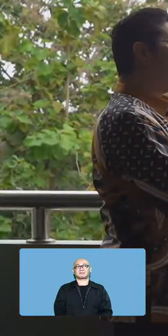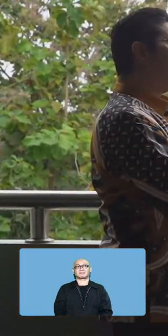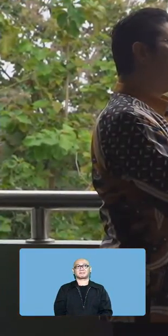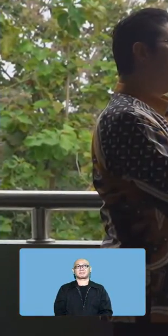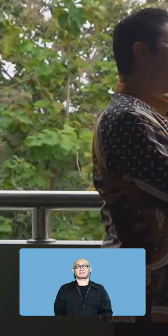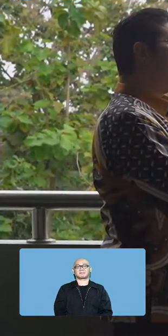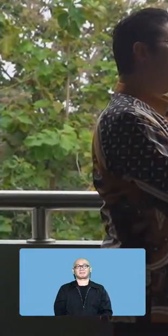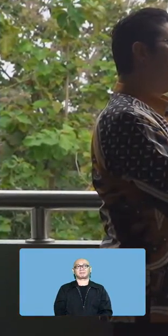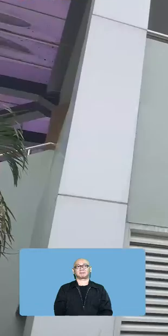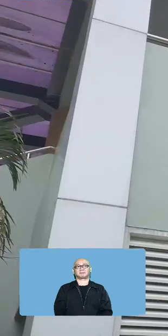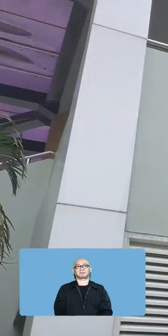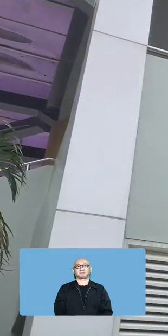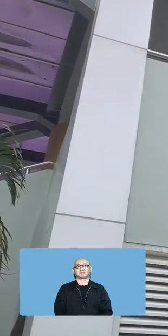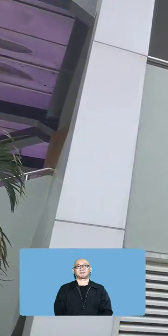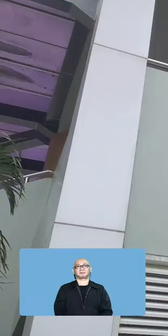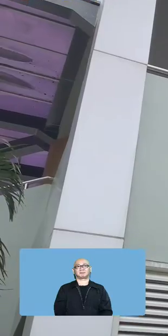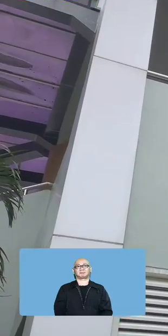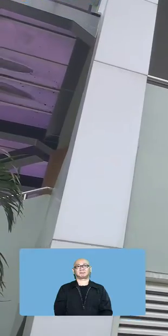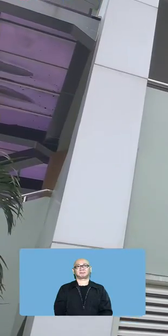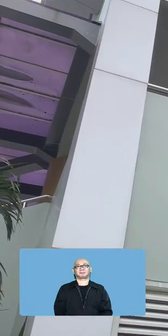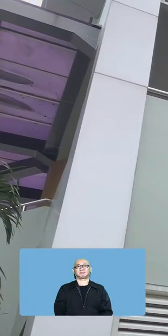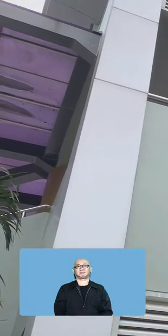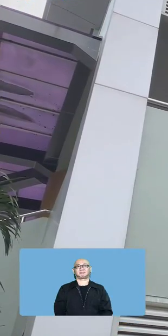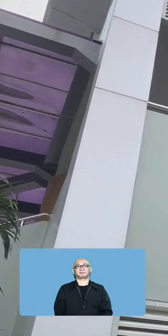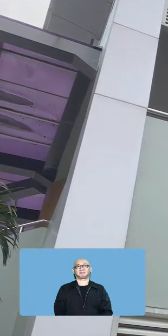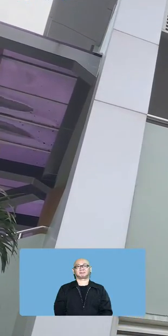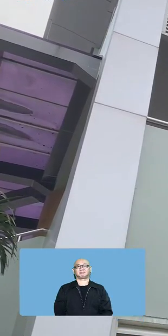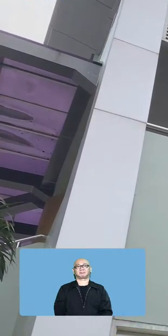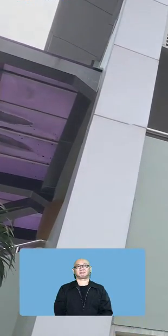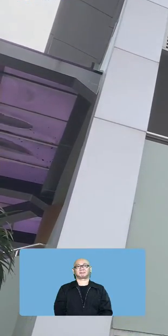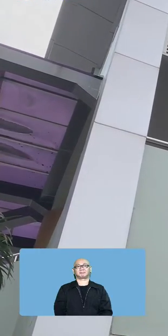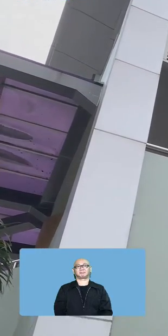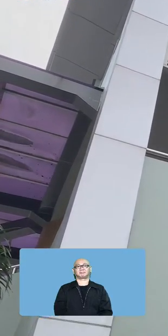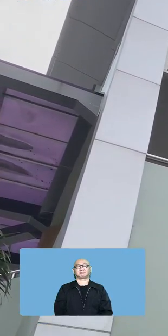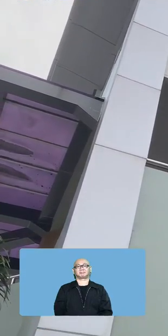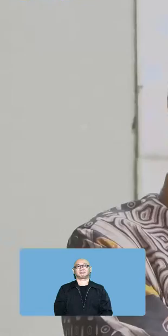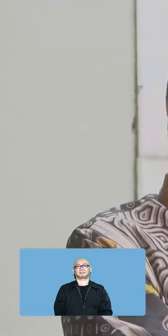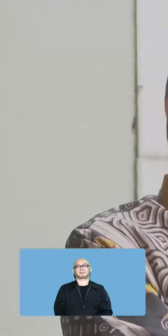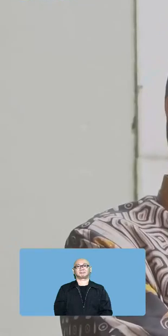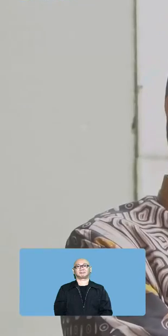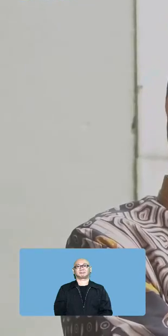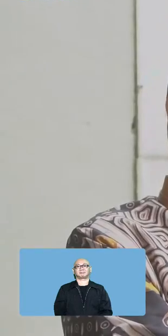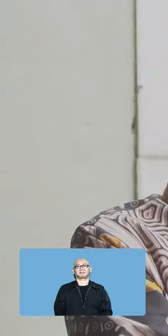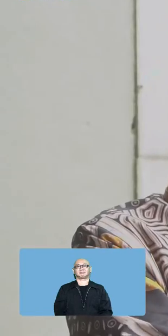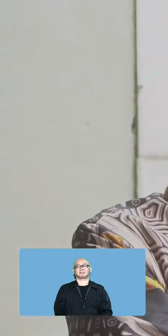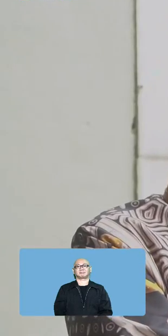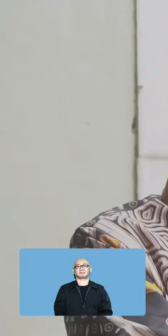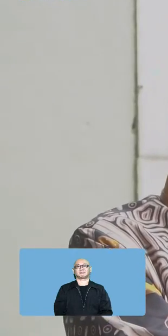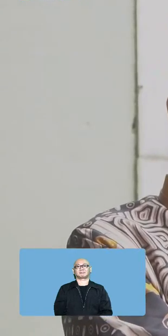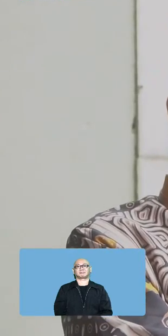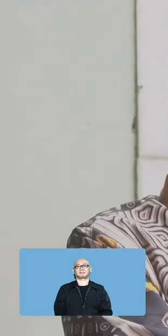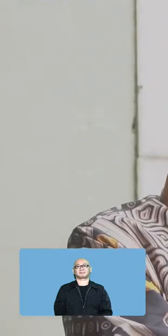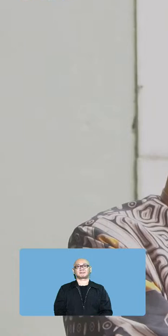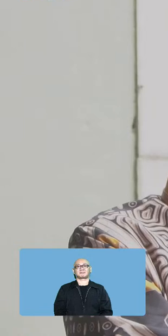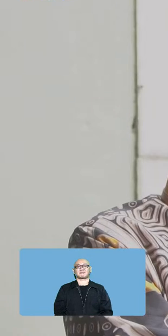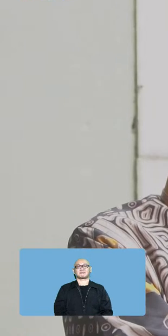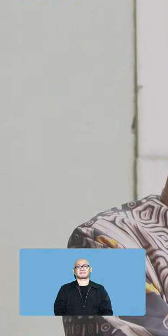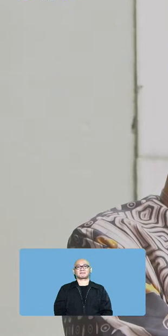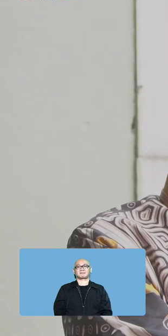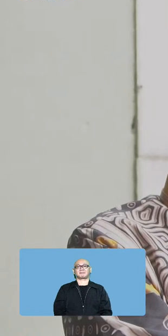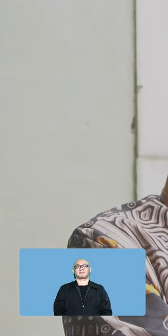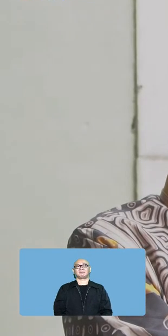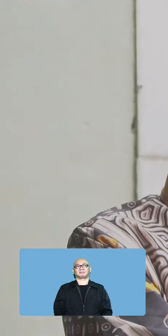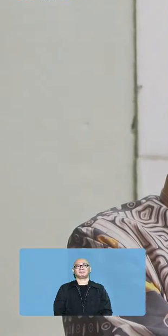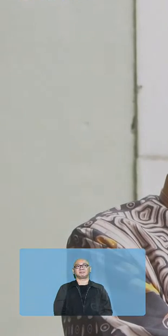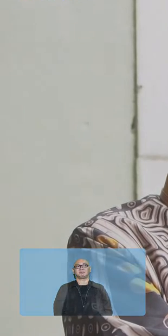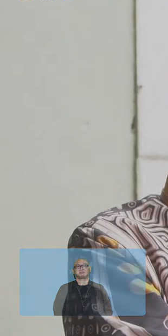Profesor Dr. Dr. Mahalul Azam M.Kes merupakan sosok guru besar yang dimiliki Fakultas Ilmu Keolahragaan